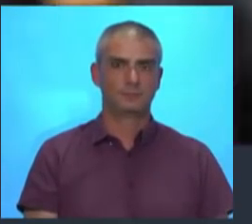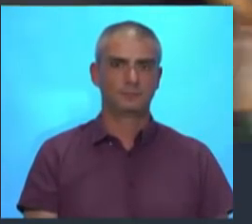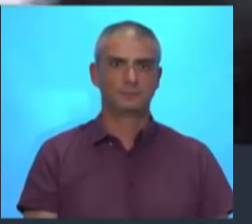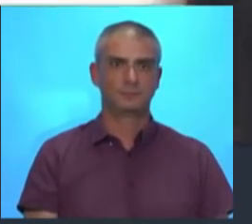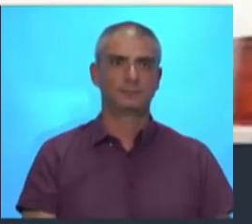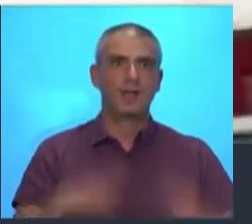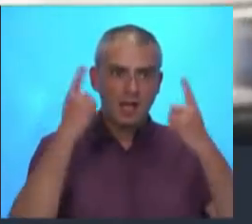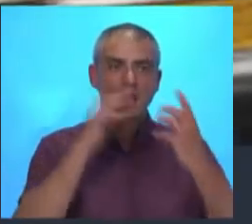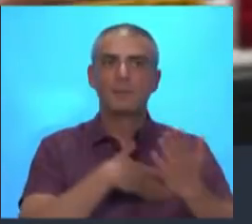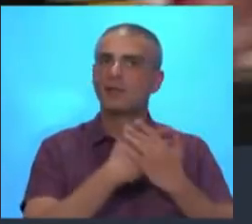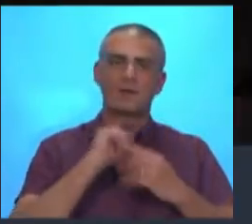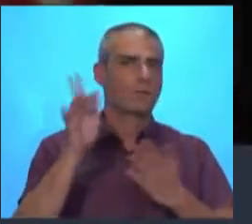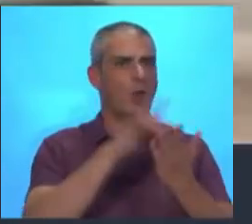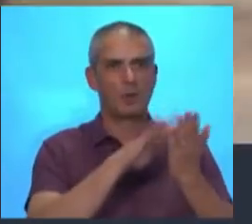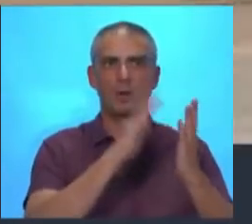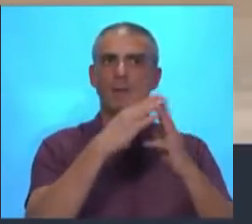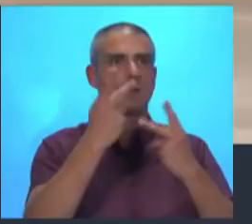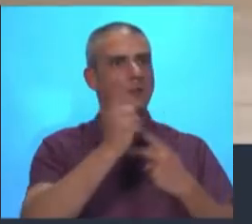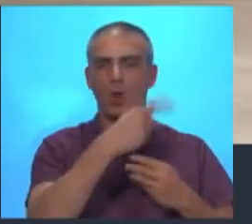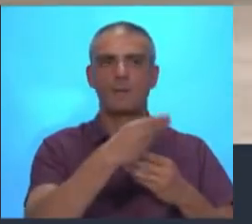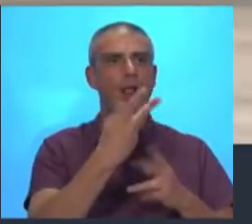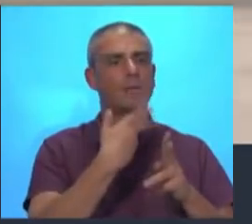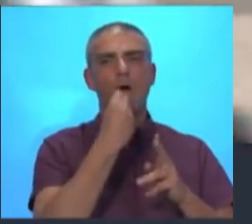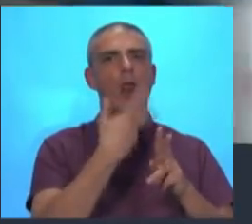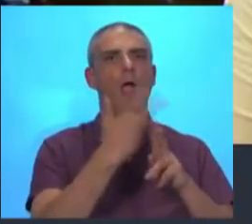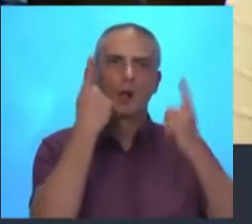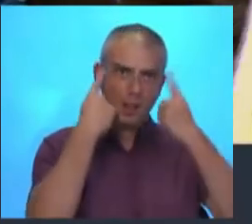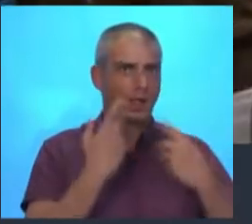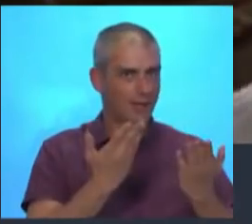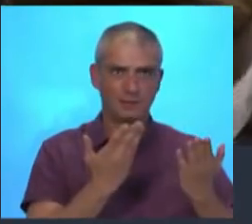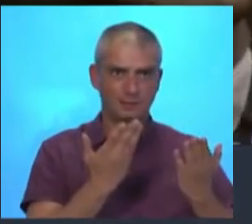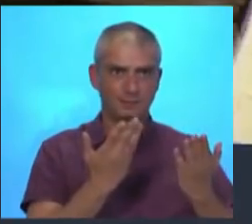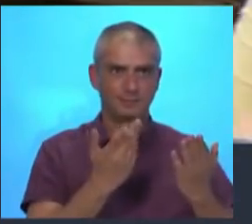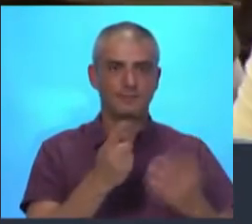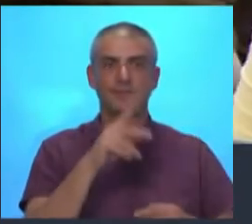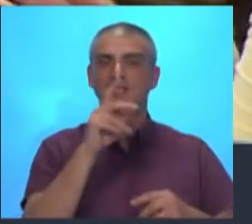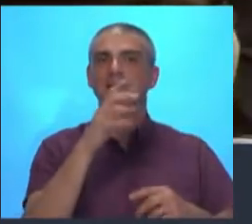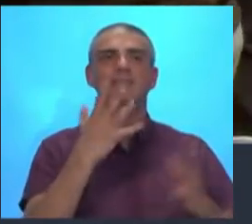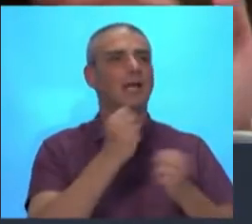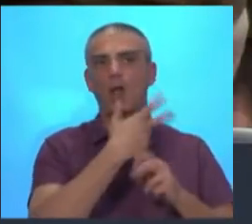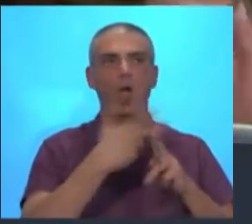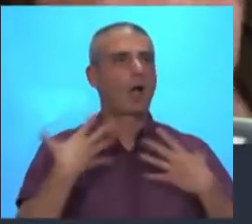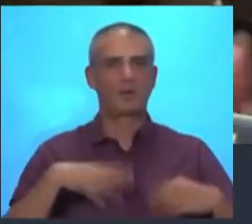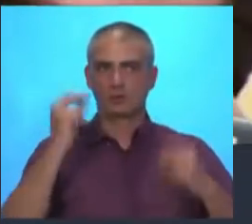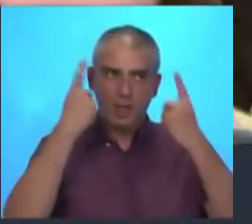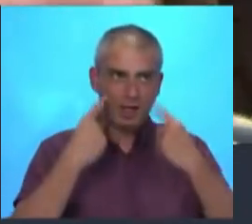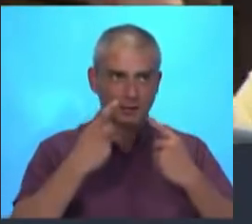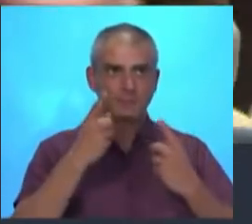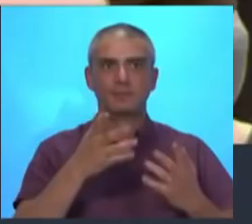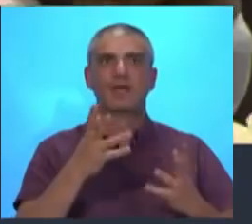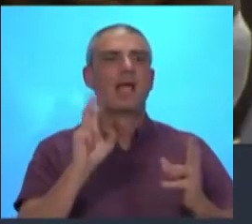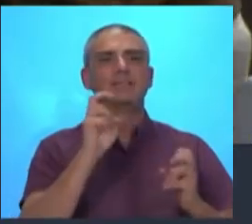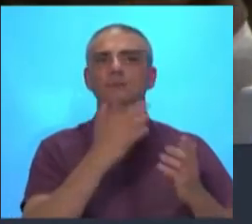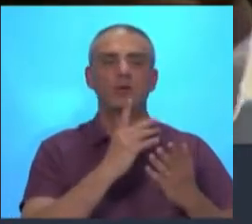חרדים מתנדבים היום בכל מקום, בתי חולים לא מחלקים אוכל רק לחרדים. וזקה לא מפנים רק גופות של חרדים, איזו מציון לא עוזרים